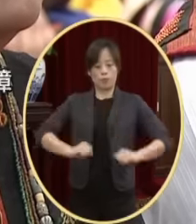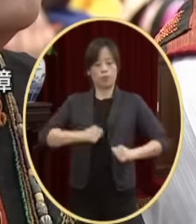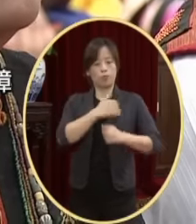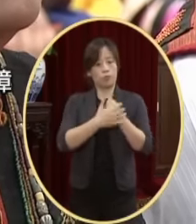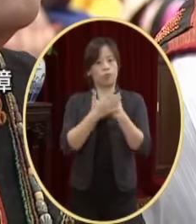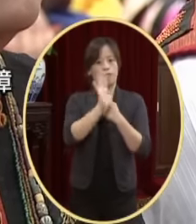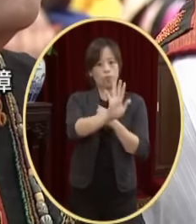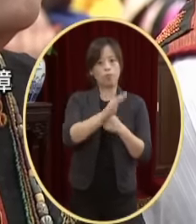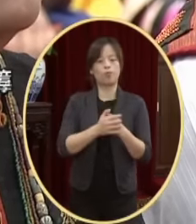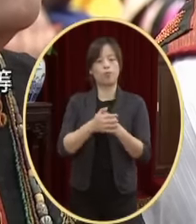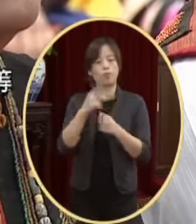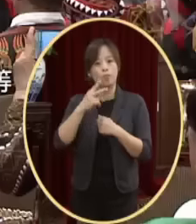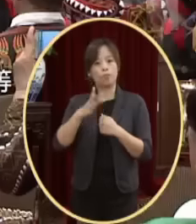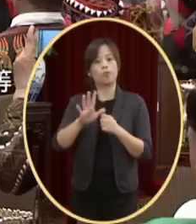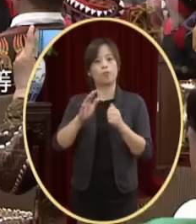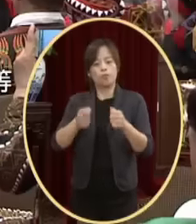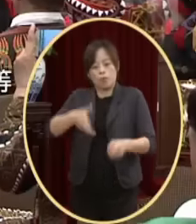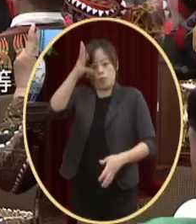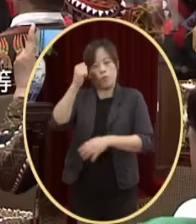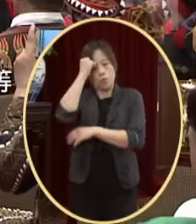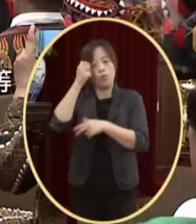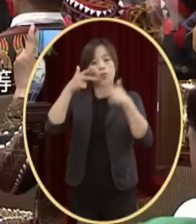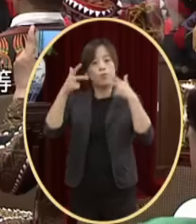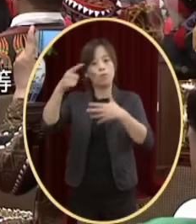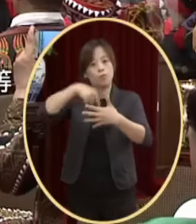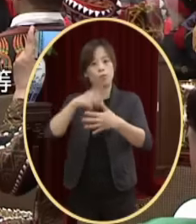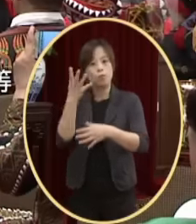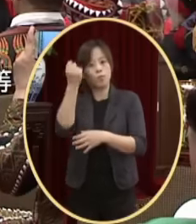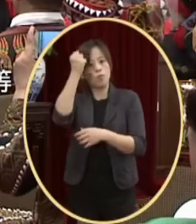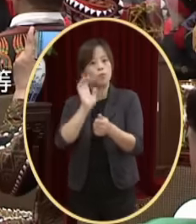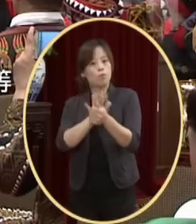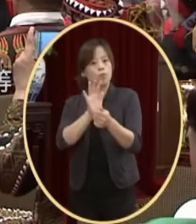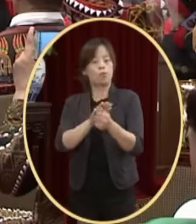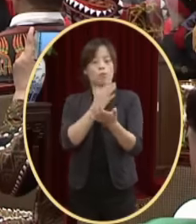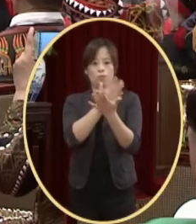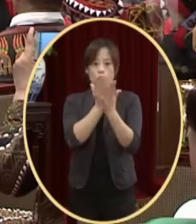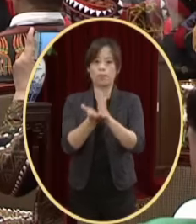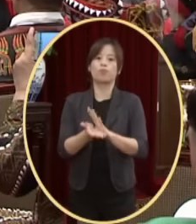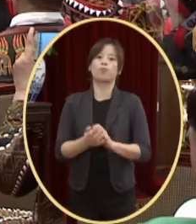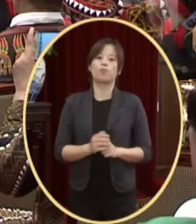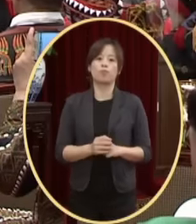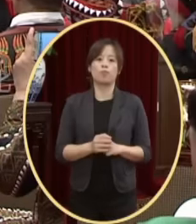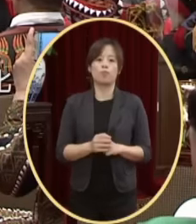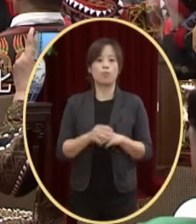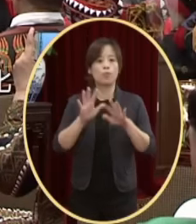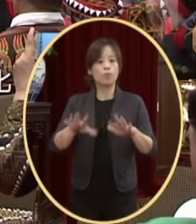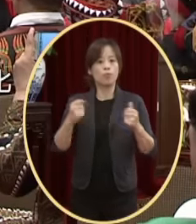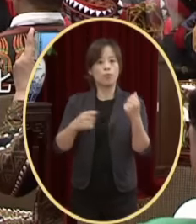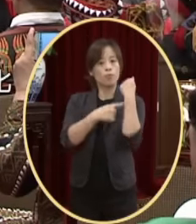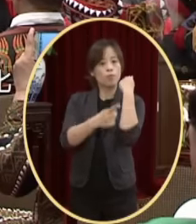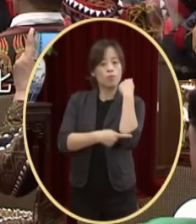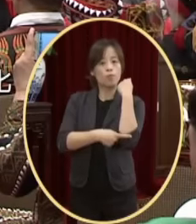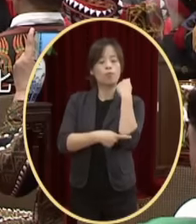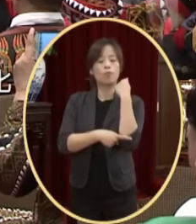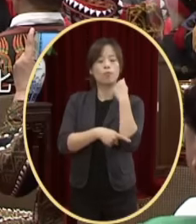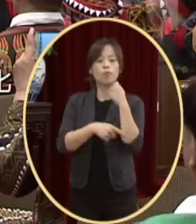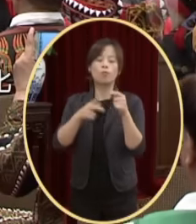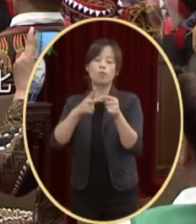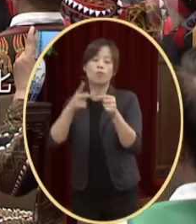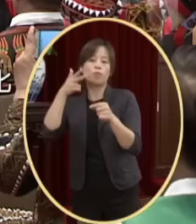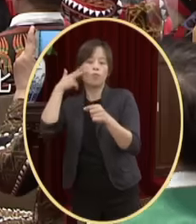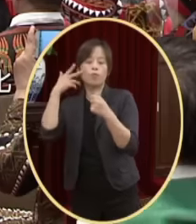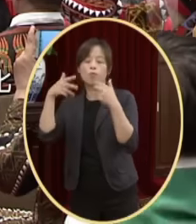保障，以及都市族人权益的维护等等。对于现代的法律和原